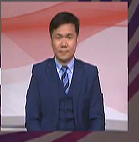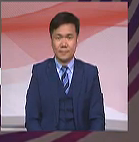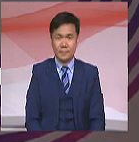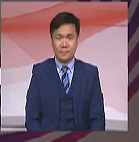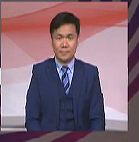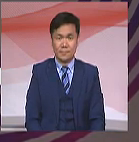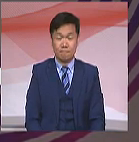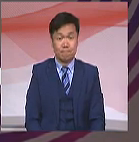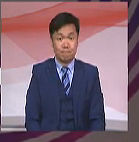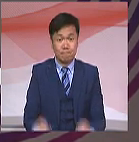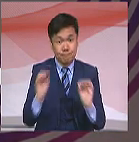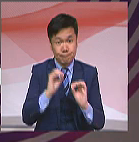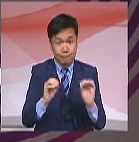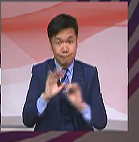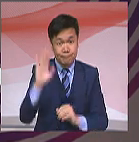Ada?